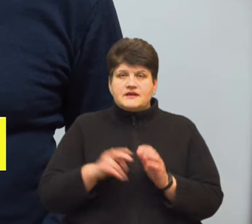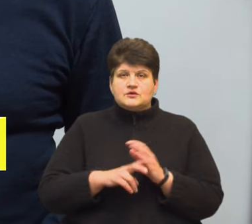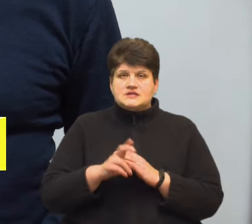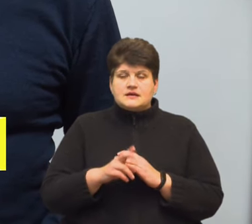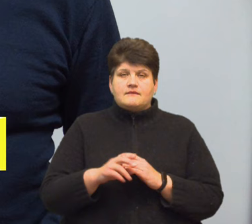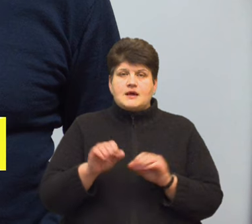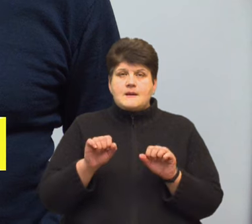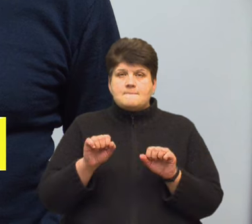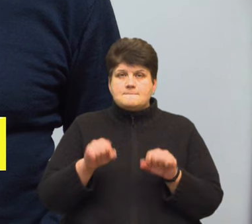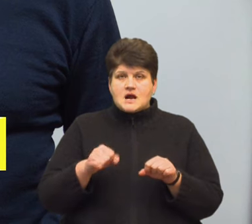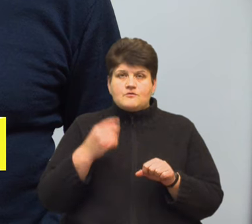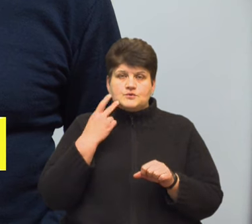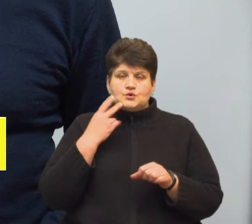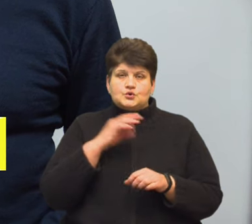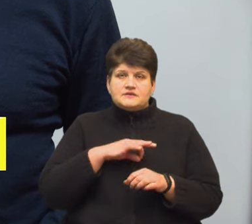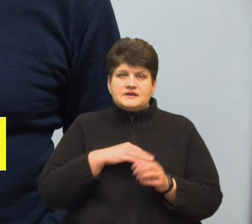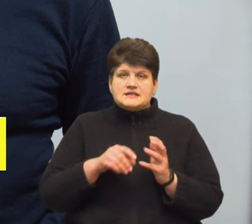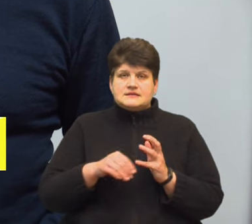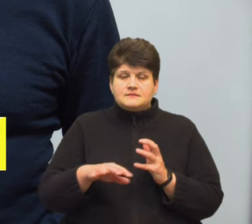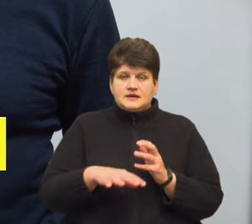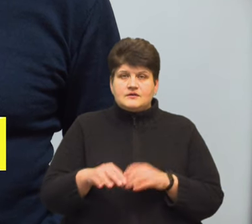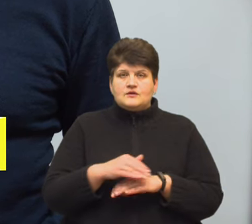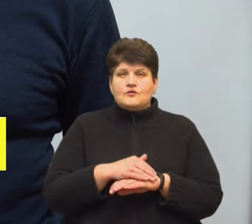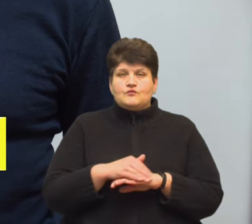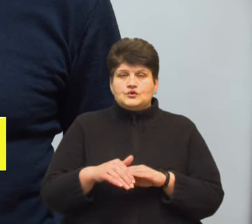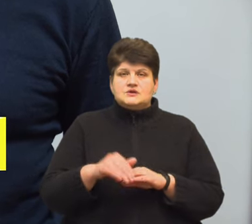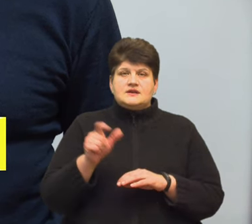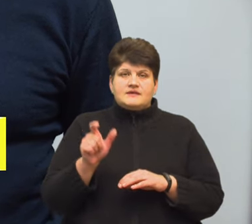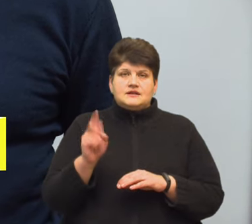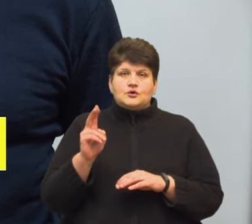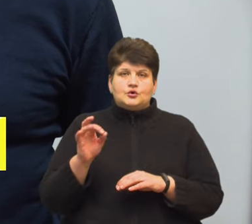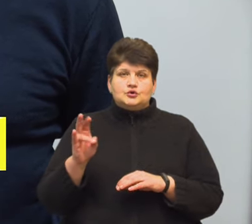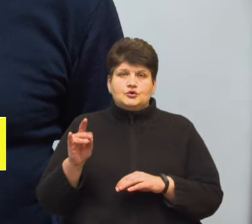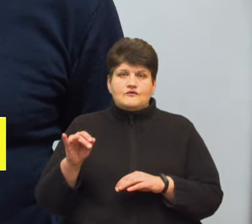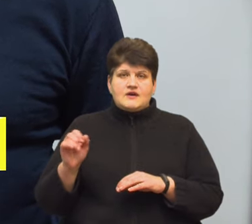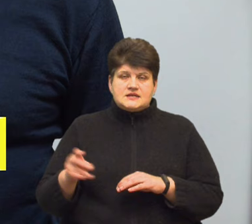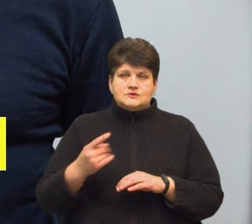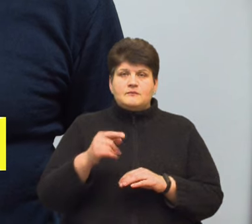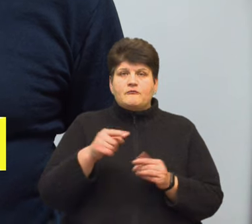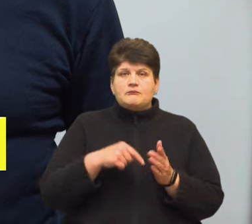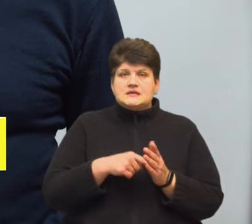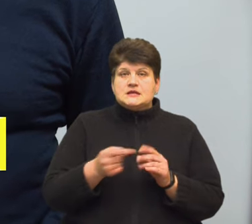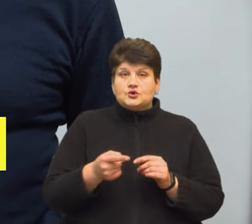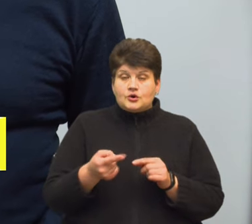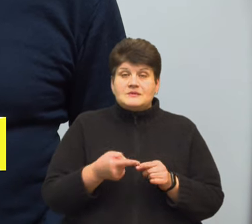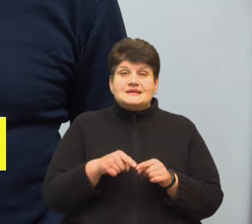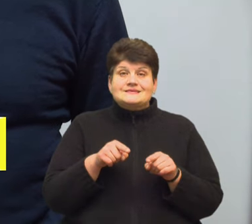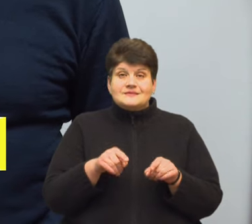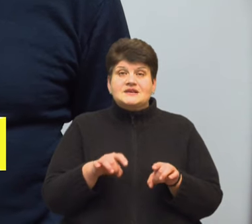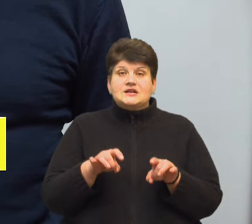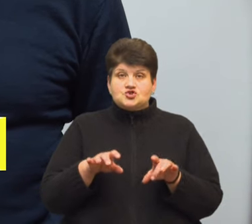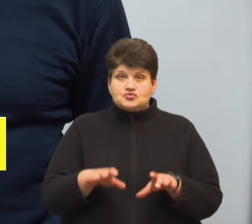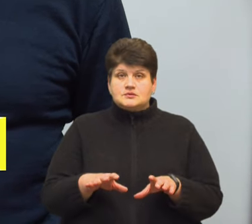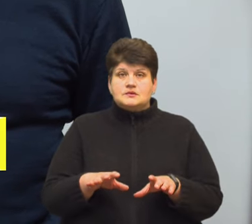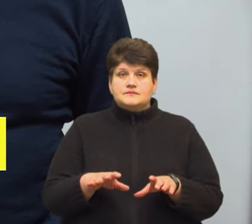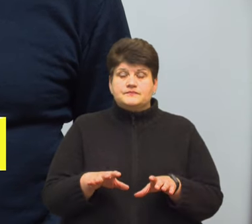постійного користування земельною ділянкою за адресою по вулиці Євгена Коновальця 1 у місті Тернополі згаданим рішенням